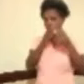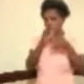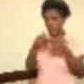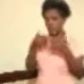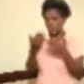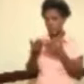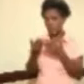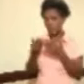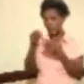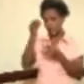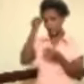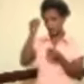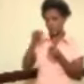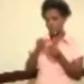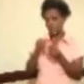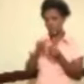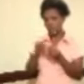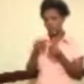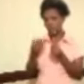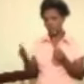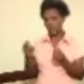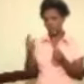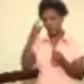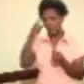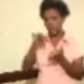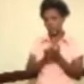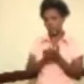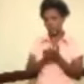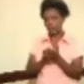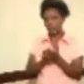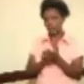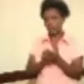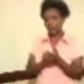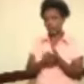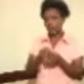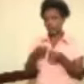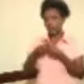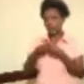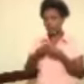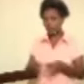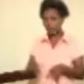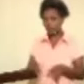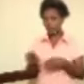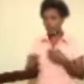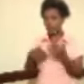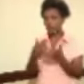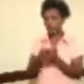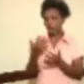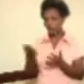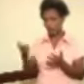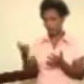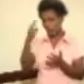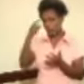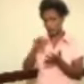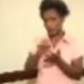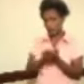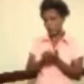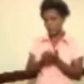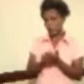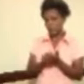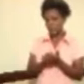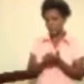maisons, ça veut dire beaucoup. Yeah. Et Donald Trump l'a fait. Donald Trump a perdu beaucoup, beaucoup d'avoir quand il y a eu